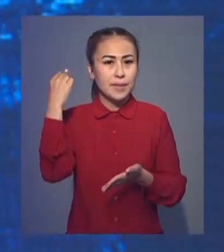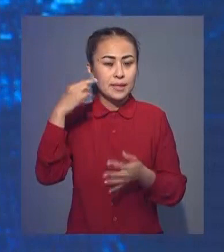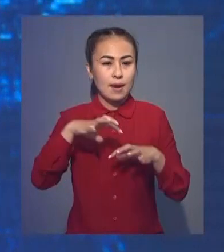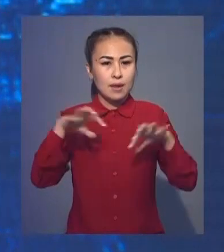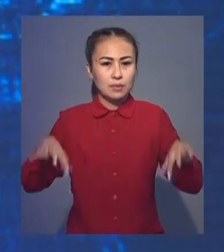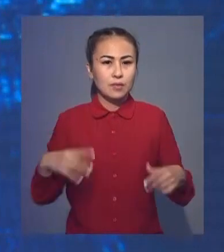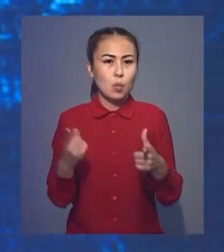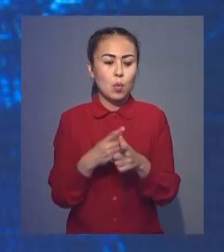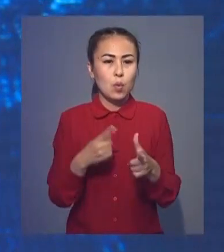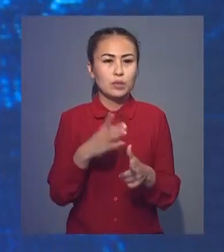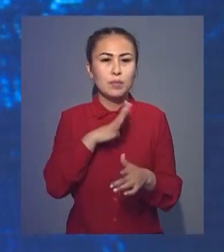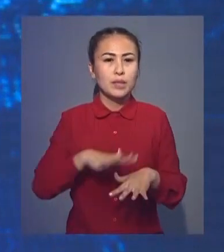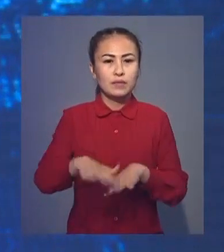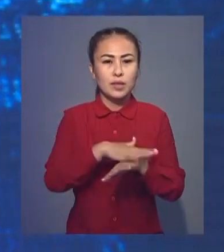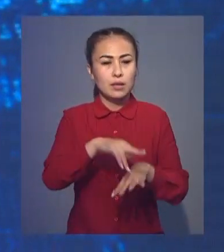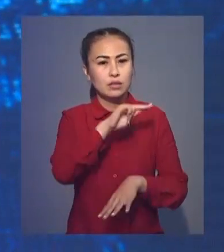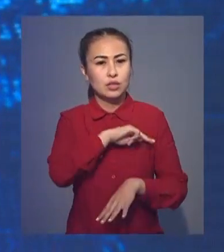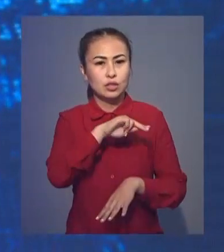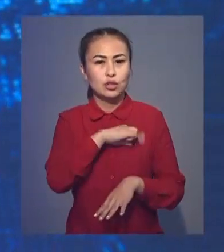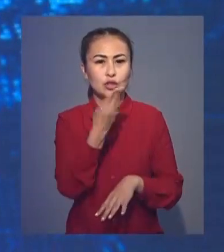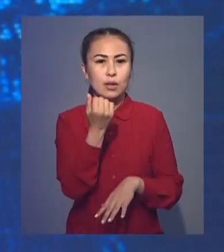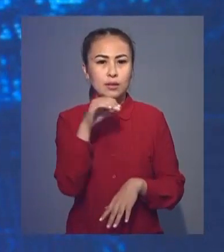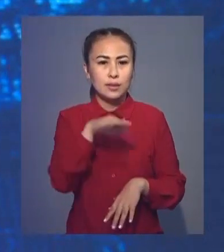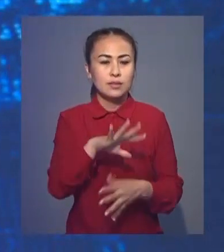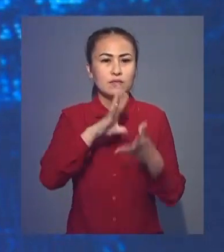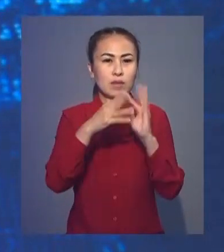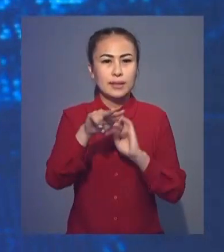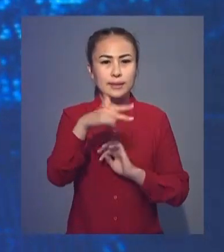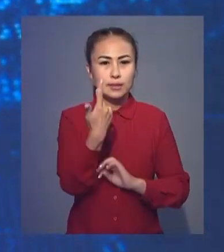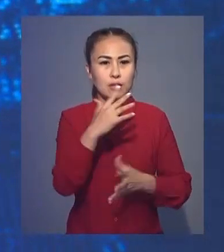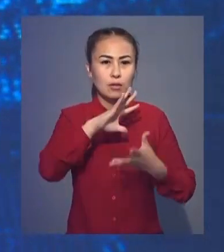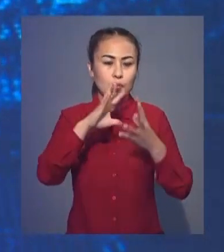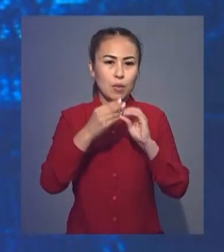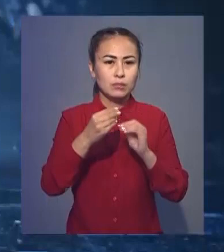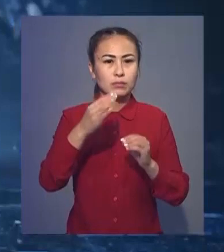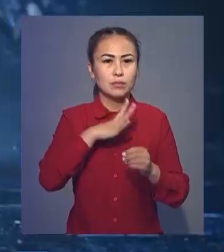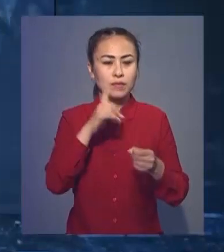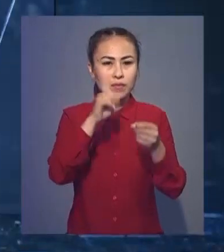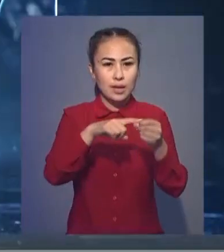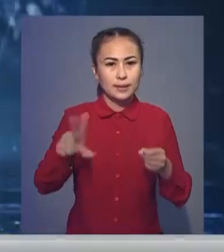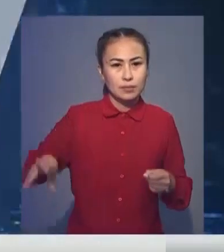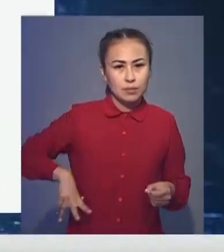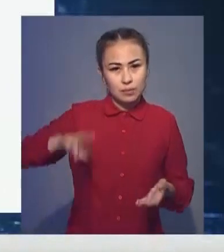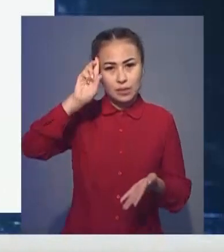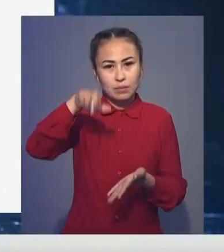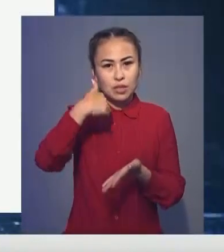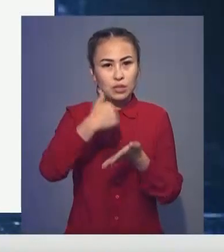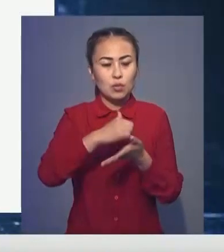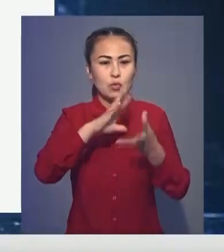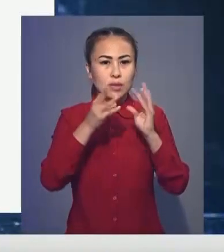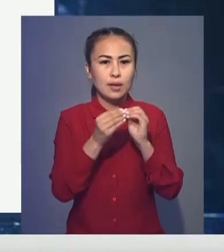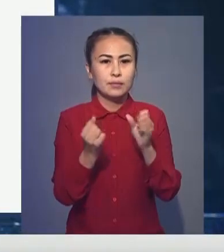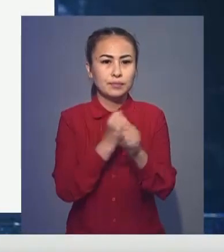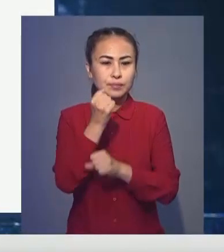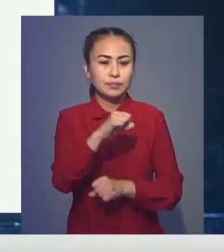әкімшілігіне қатысты уәкілетті орган ретінде саналып, штат саны 33 бірлік мөлшерінде белгіленді. Ал директорын мемлекет басшысы